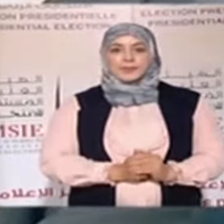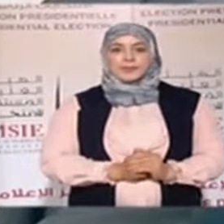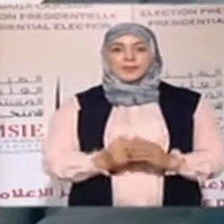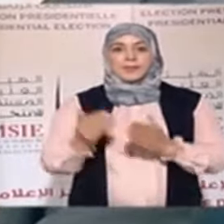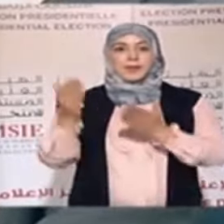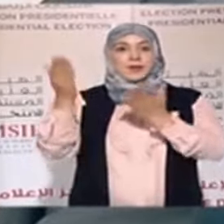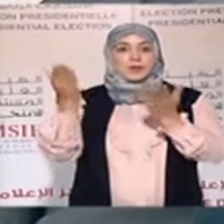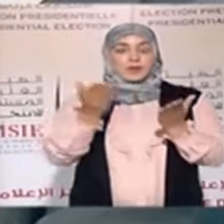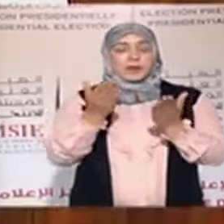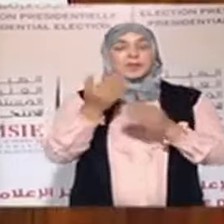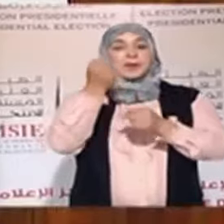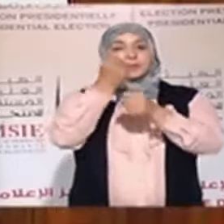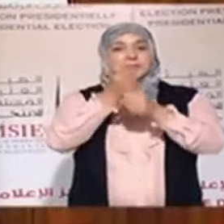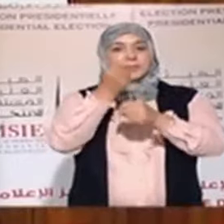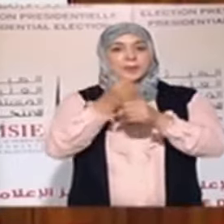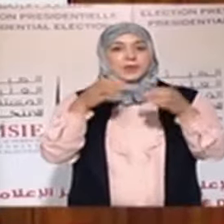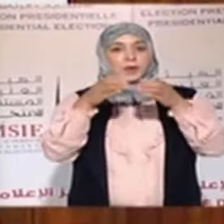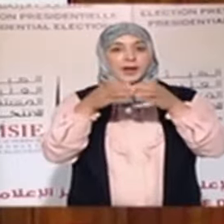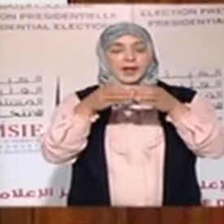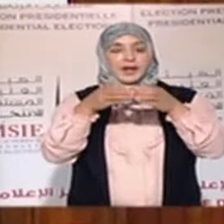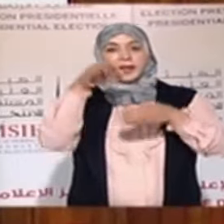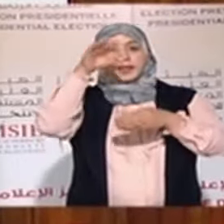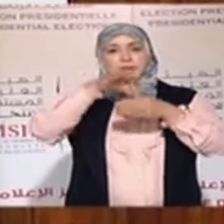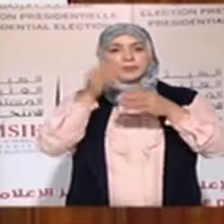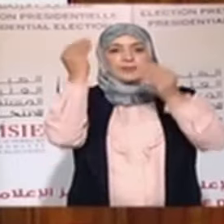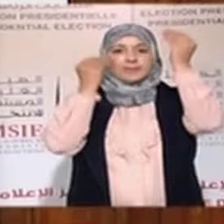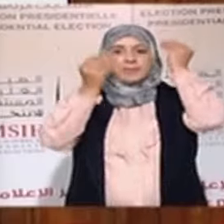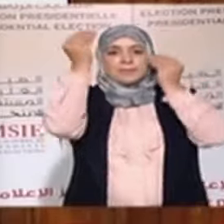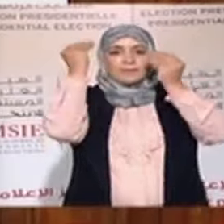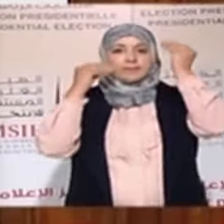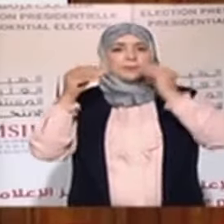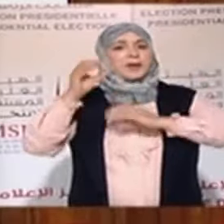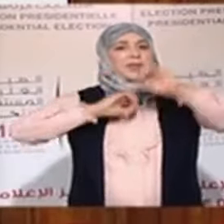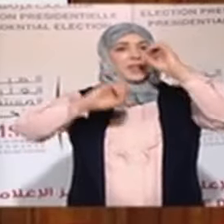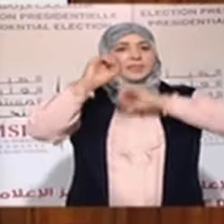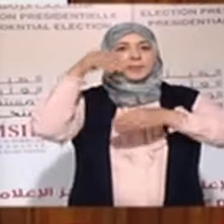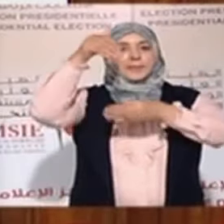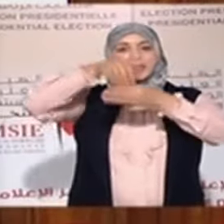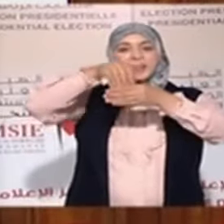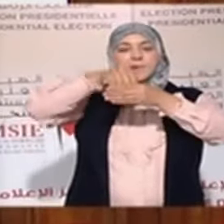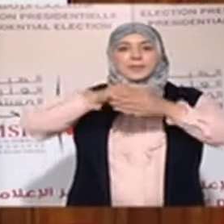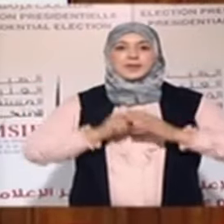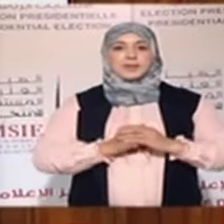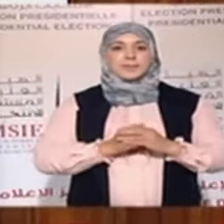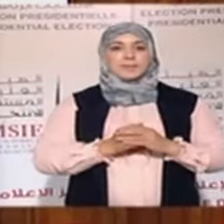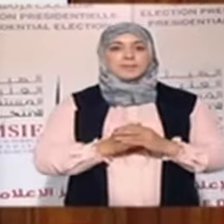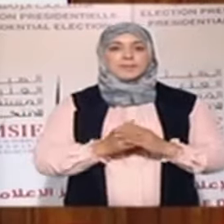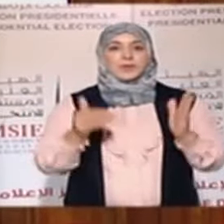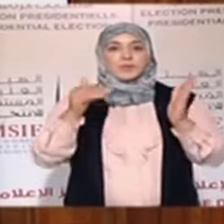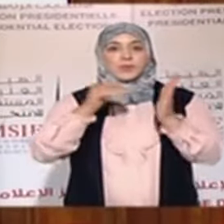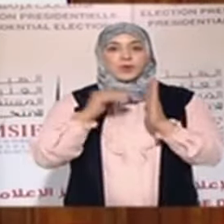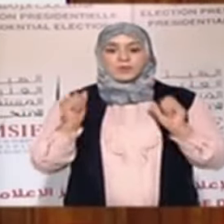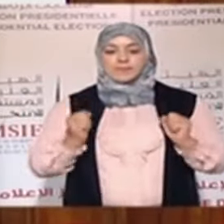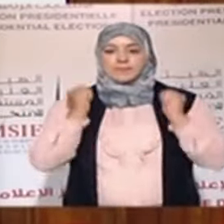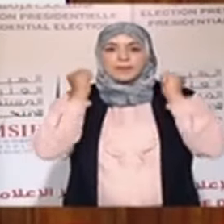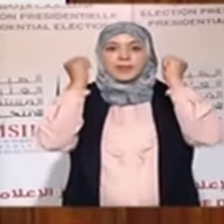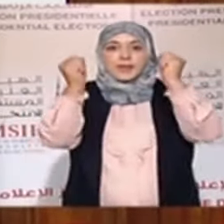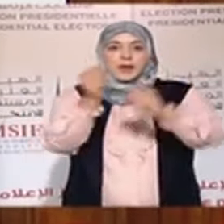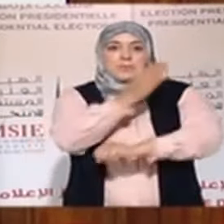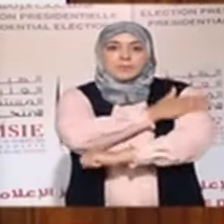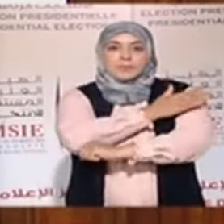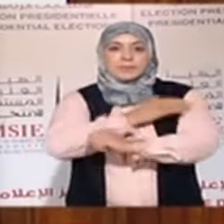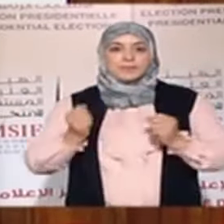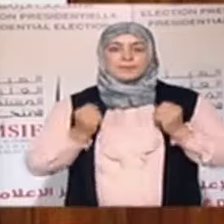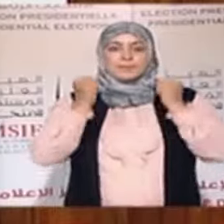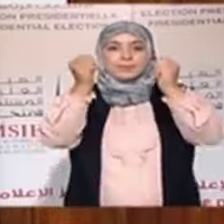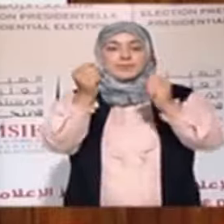وبفضل ما راكمته الهيئة من تجارب في مجال تنظيم الانتخابات وتضافر كافة الجهود